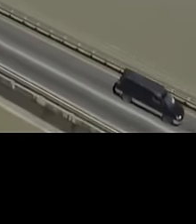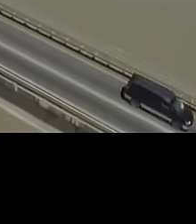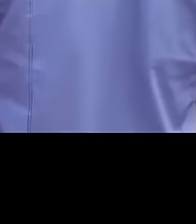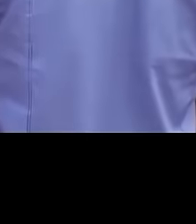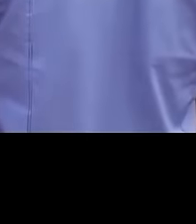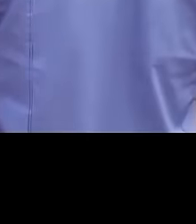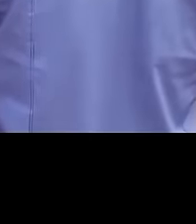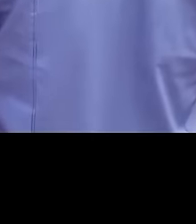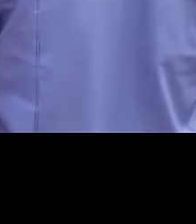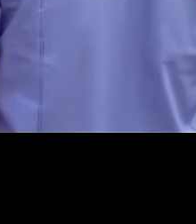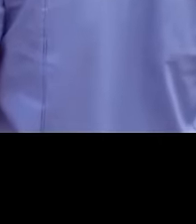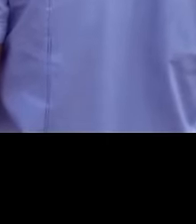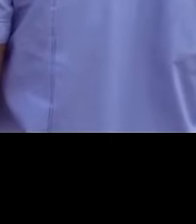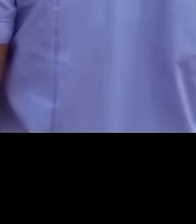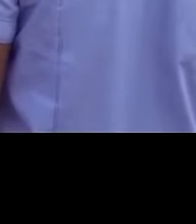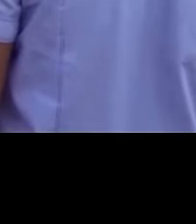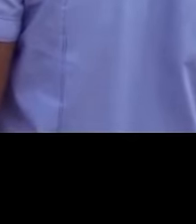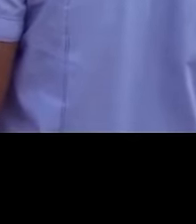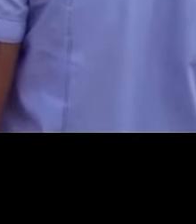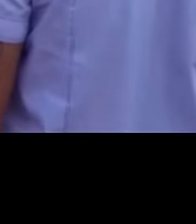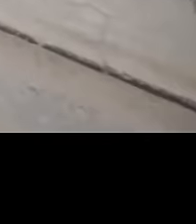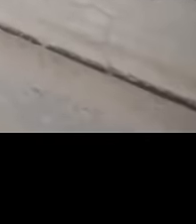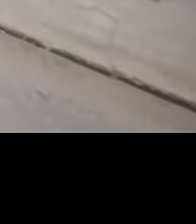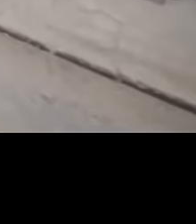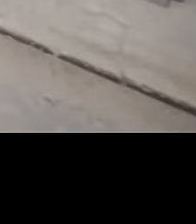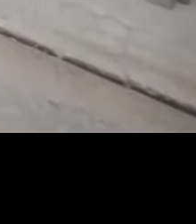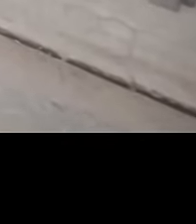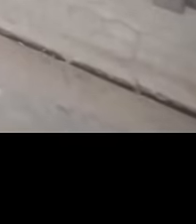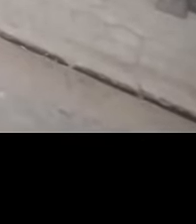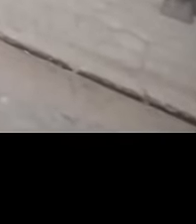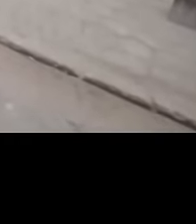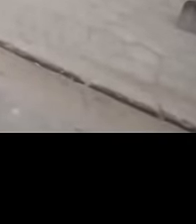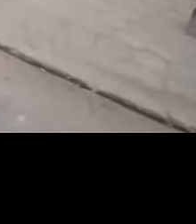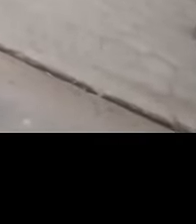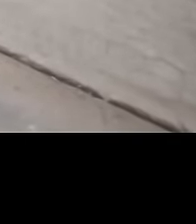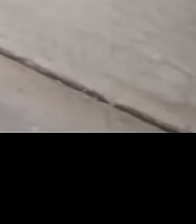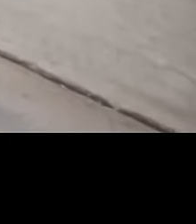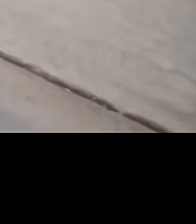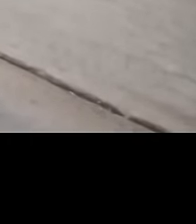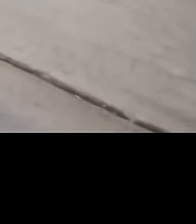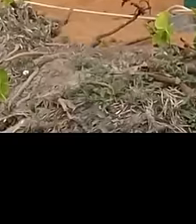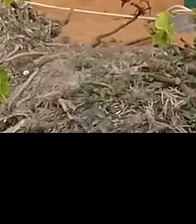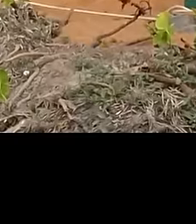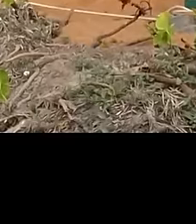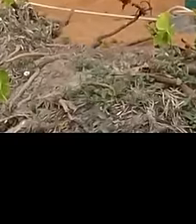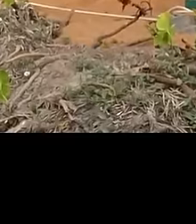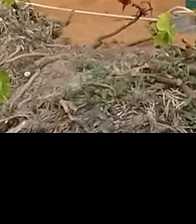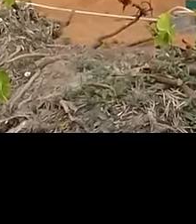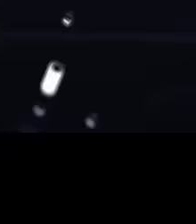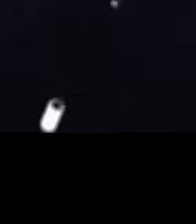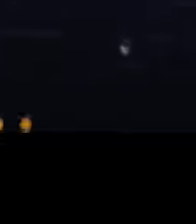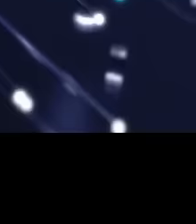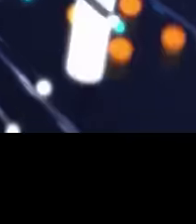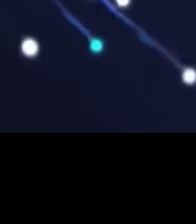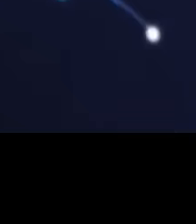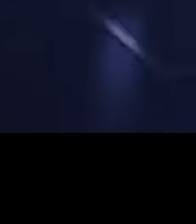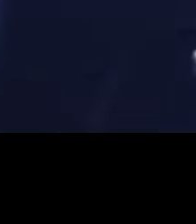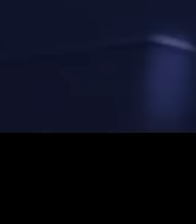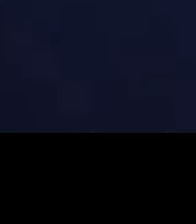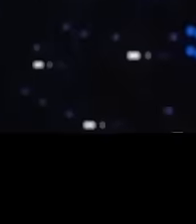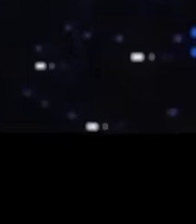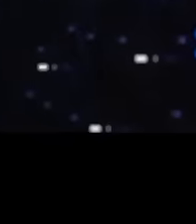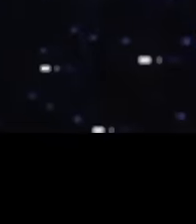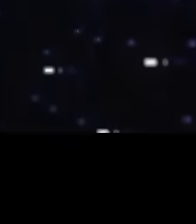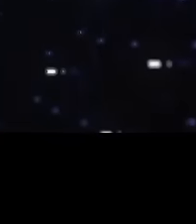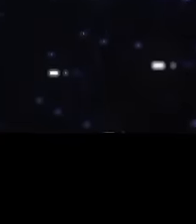Connectiviteit en infrastructuur staan hoog op de agenda. Investeringen in wegen, bruggen en digitale